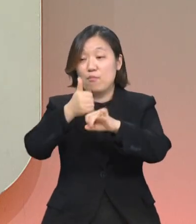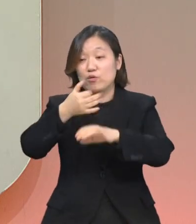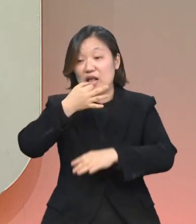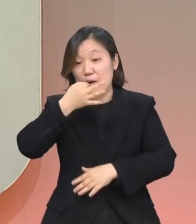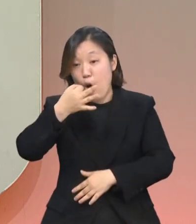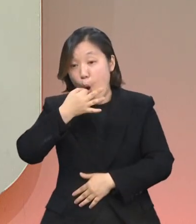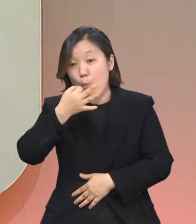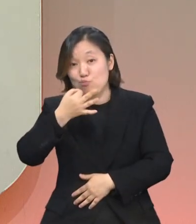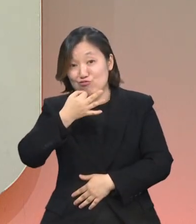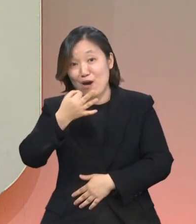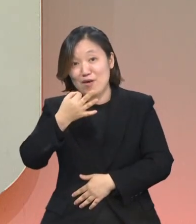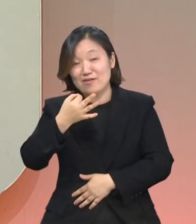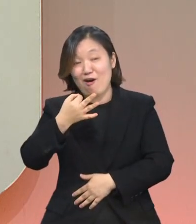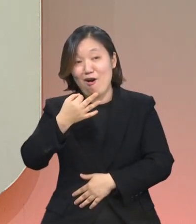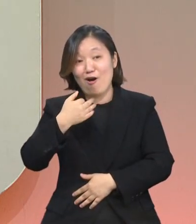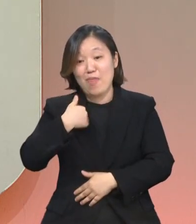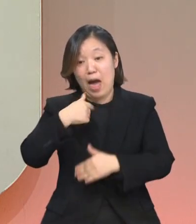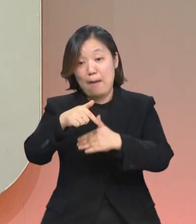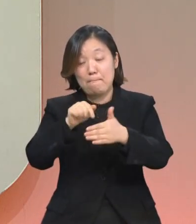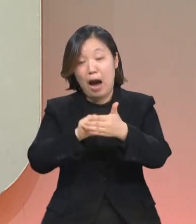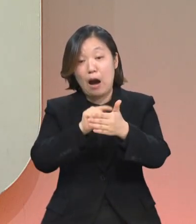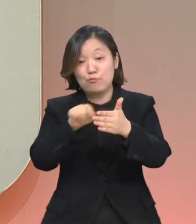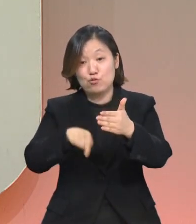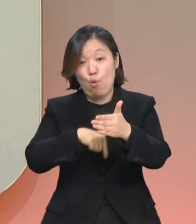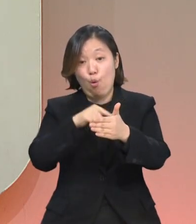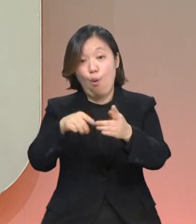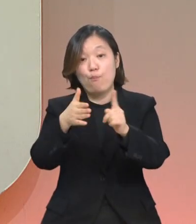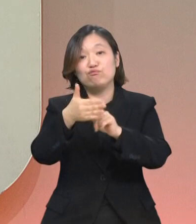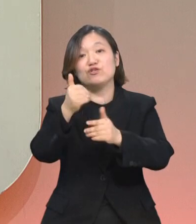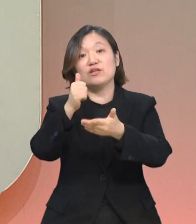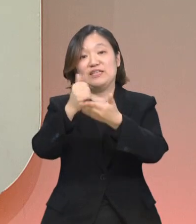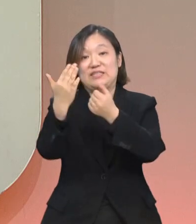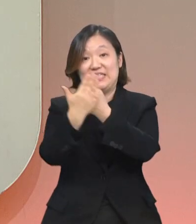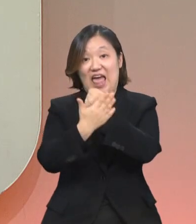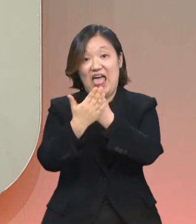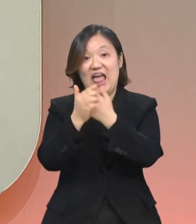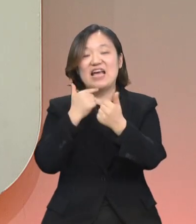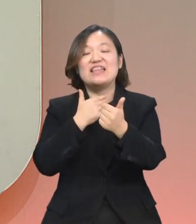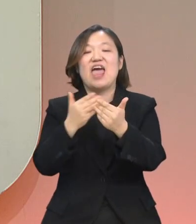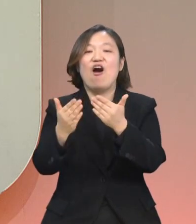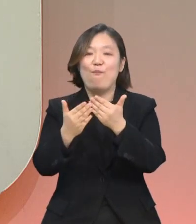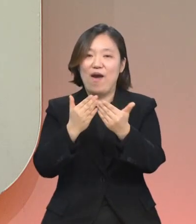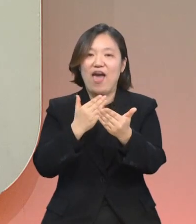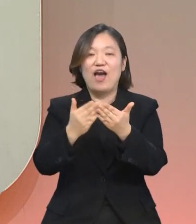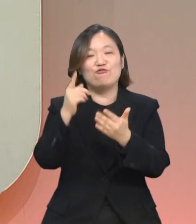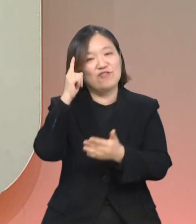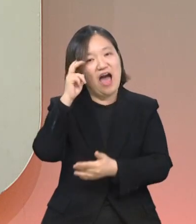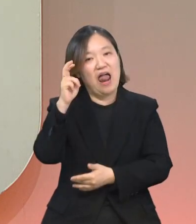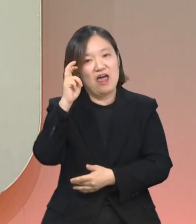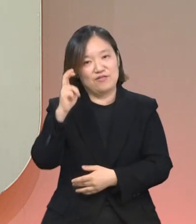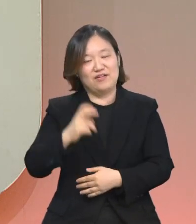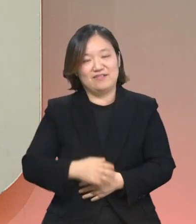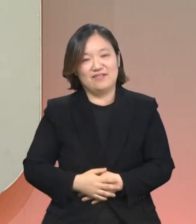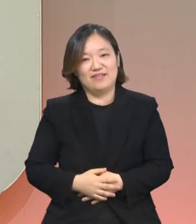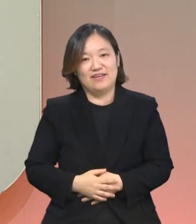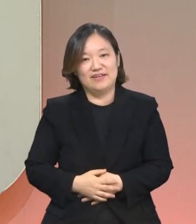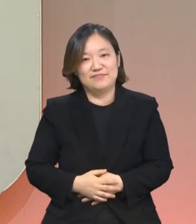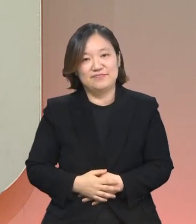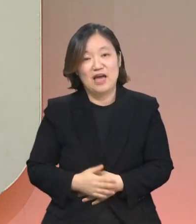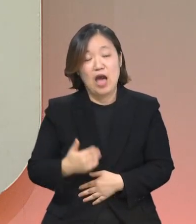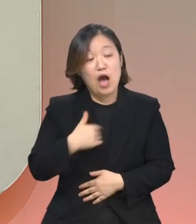그런 큰 내면의 가피를 체험하신 분인가 보다라는 생각이 들더라구요 그래서